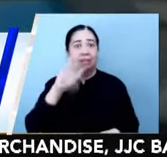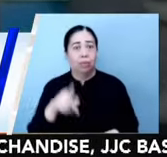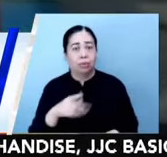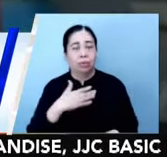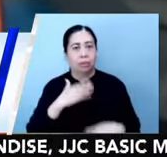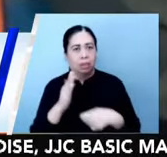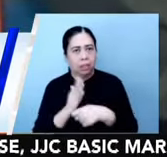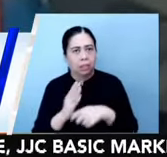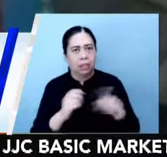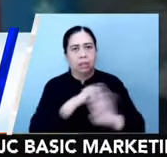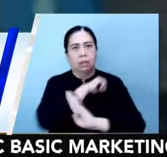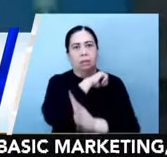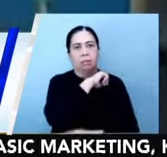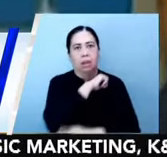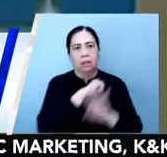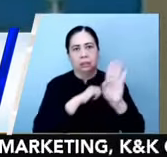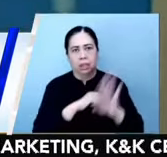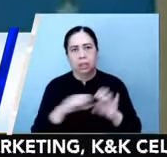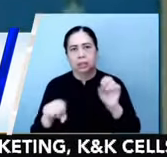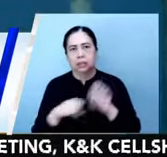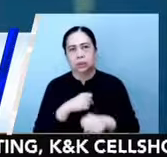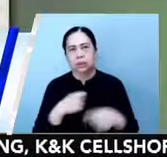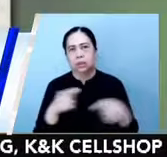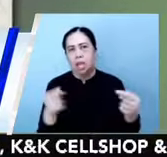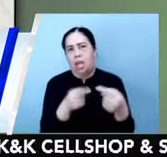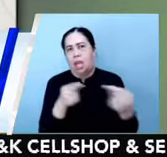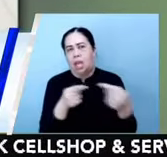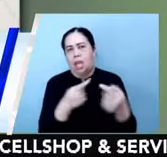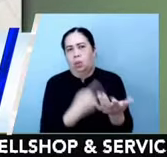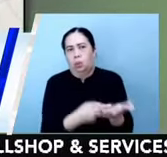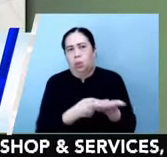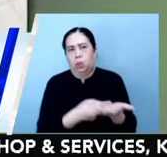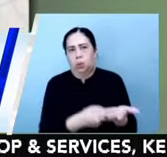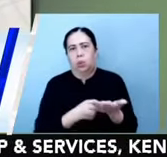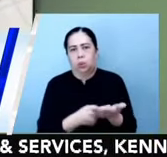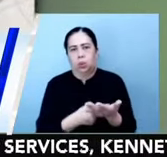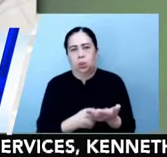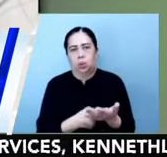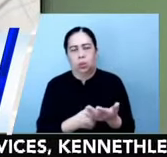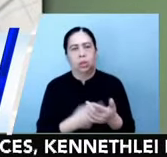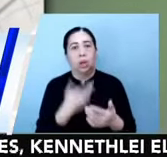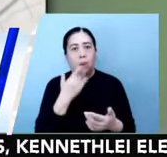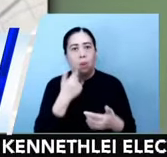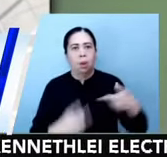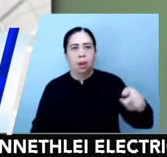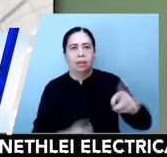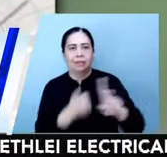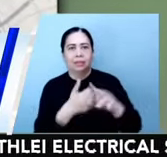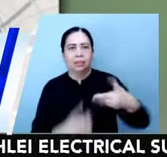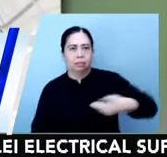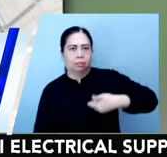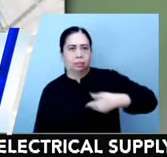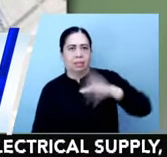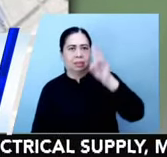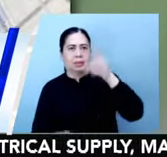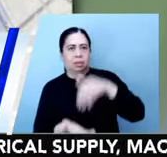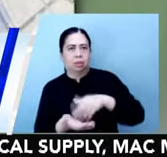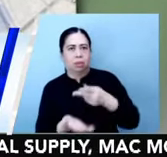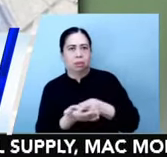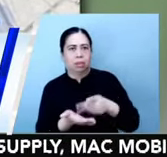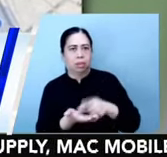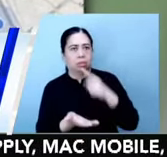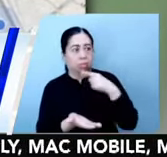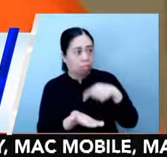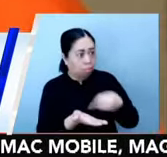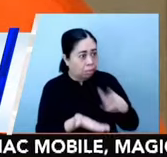niya. Dito na raw sila nagsimulang magkainitan. Sinisingil daw kasi siya ng biktima ng 7,000 pesos bilang kabayaran sa nangyari umano